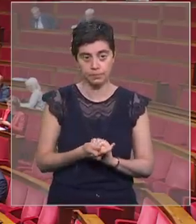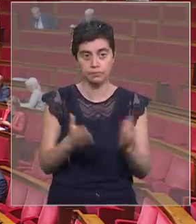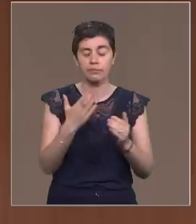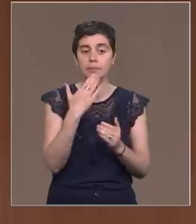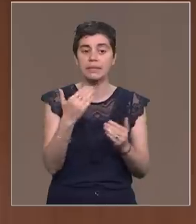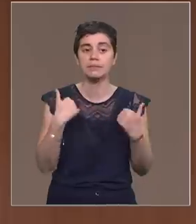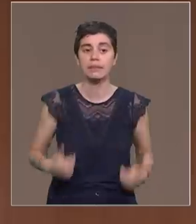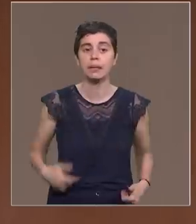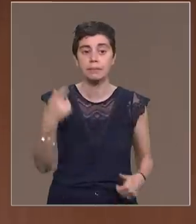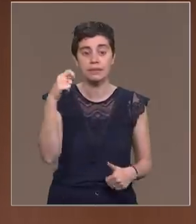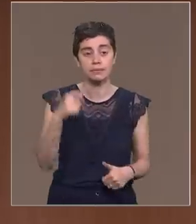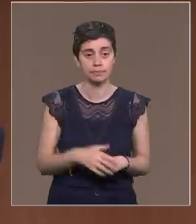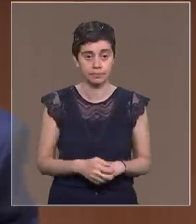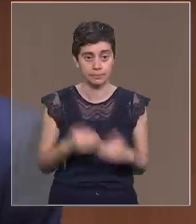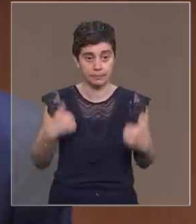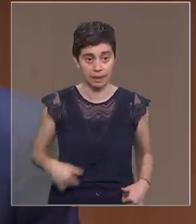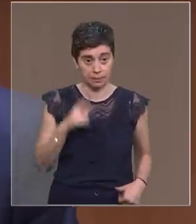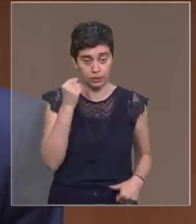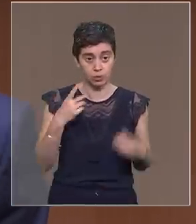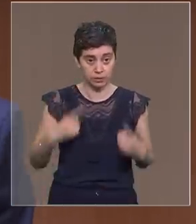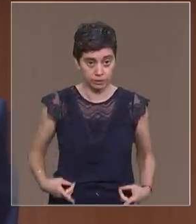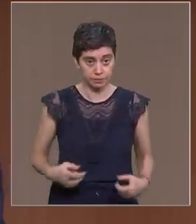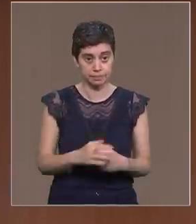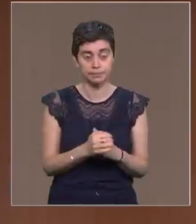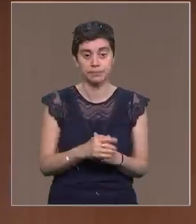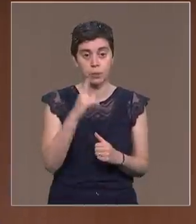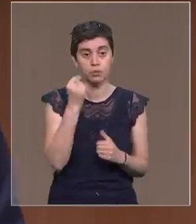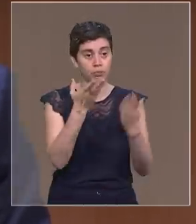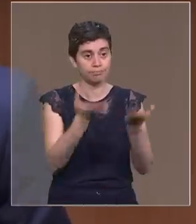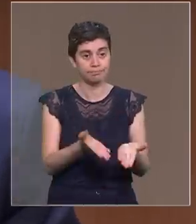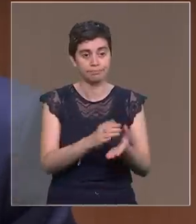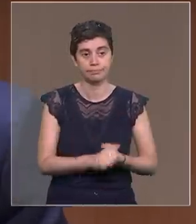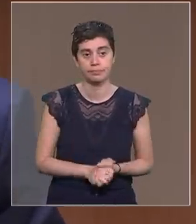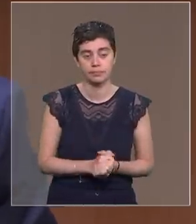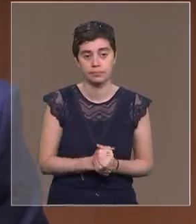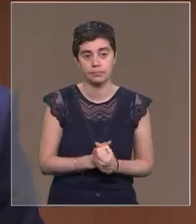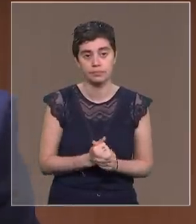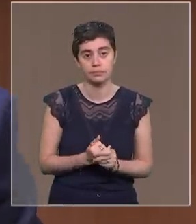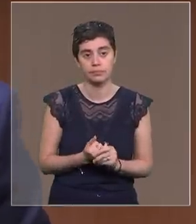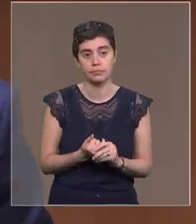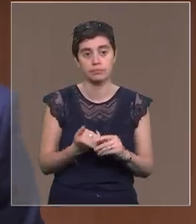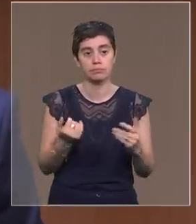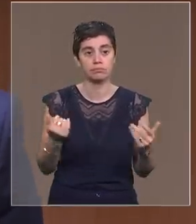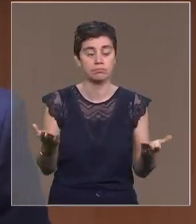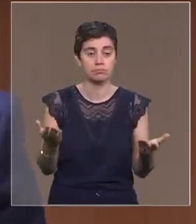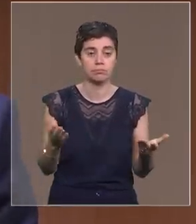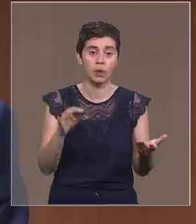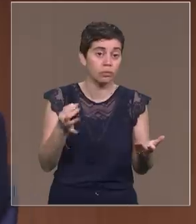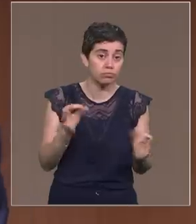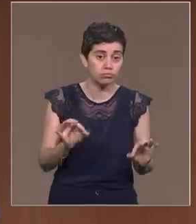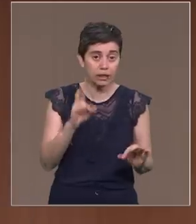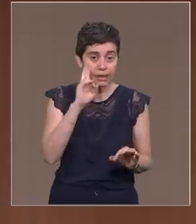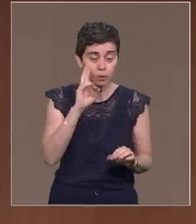Merci Madame la Présidente, Mesdames et Messieurs les députés, Monsieur le député Jean-Louis Bricout. Oui, vous avez